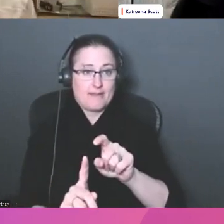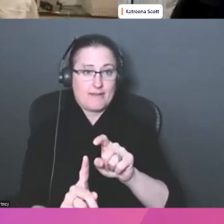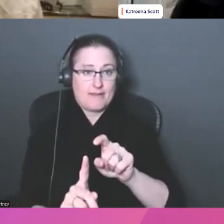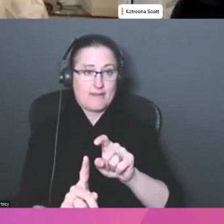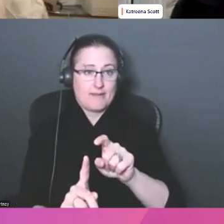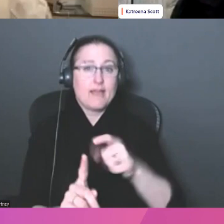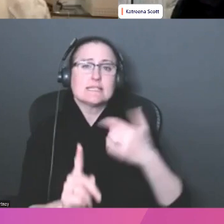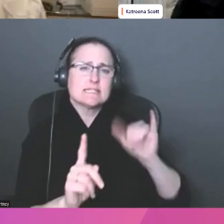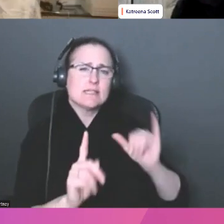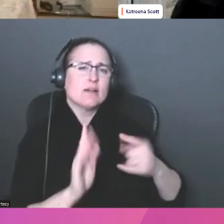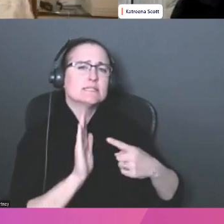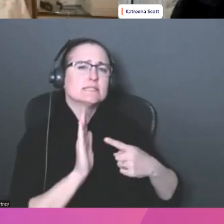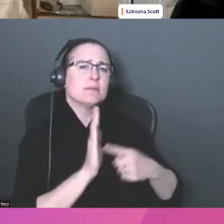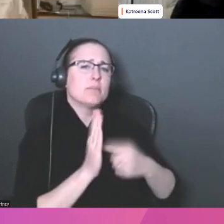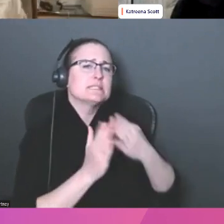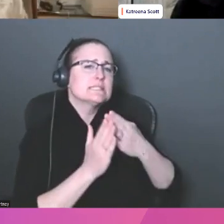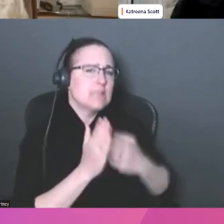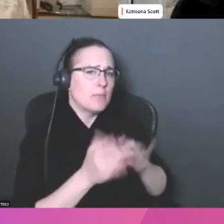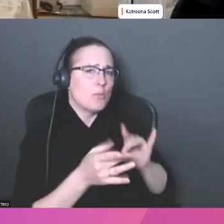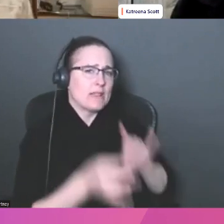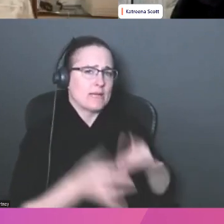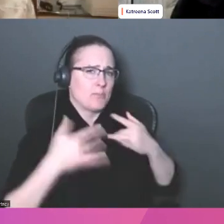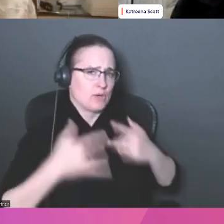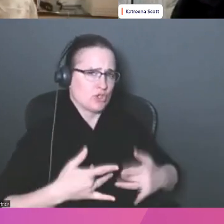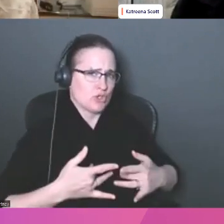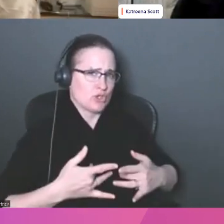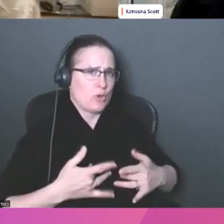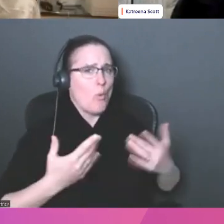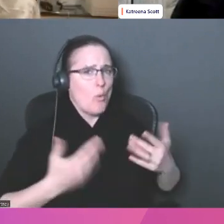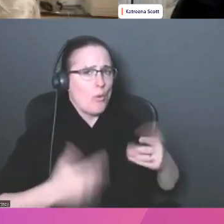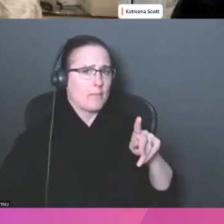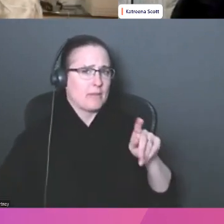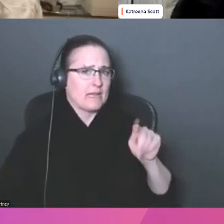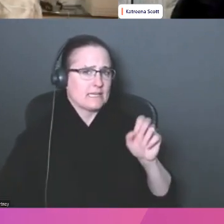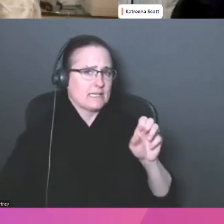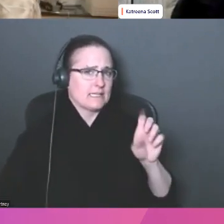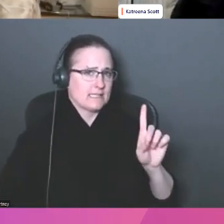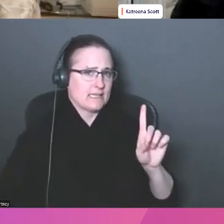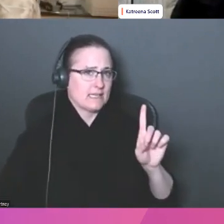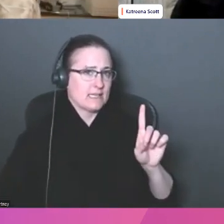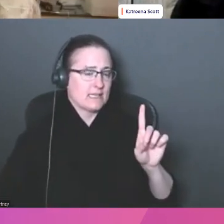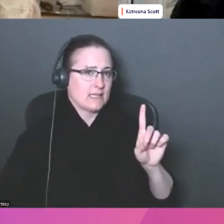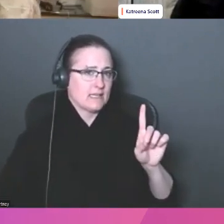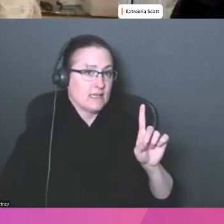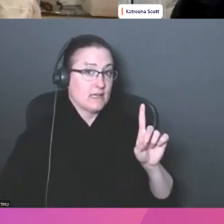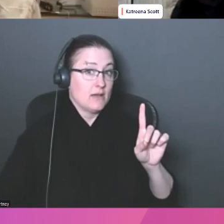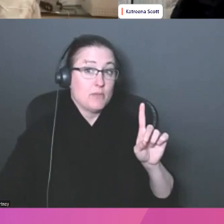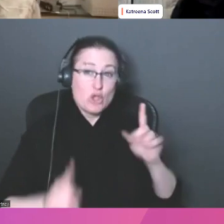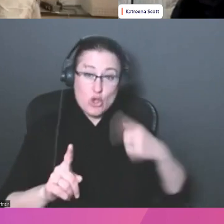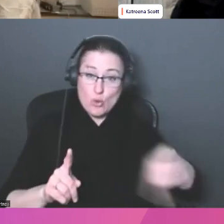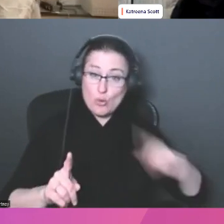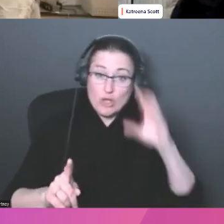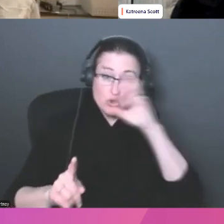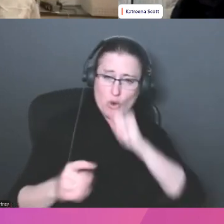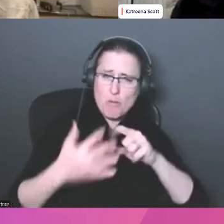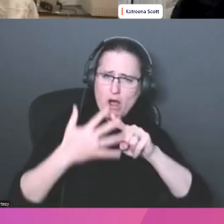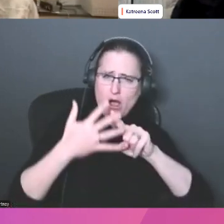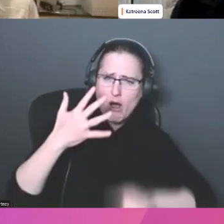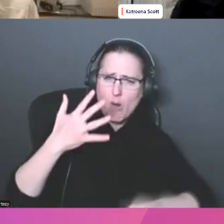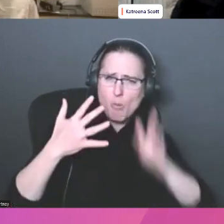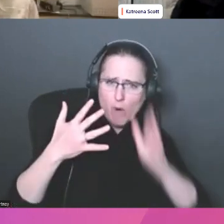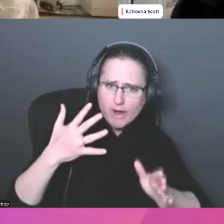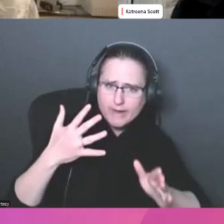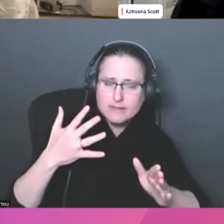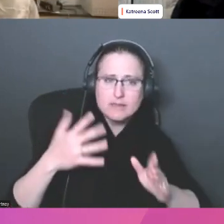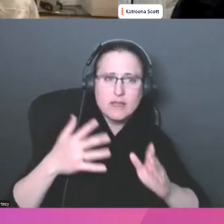bon, elles vont peut-être montrer quelques signes de dépression ou de symptômes post-traumatiques, mais pas autant